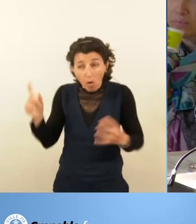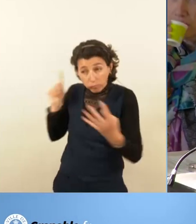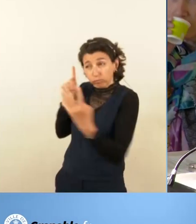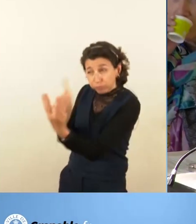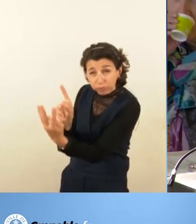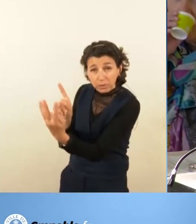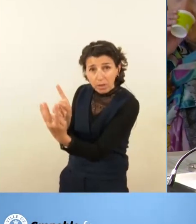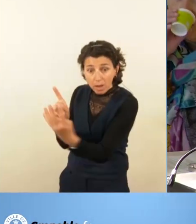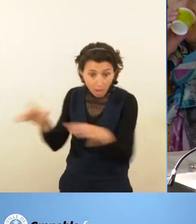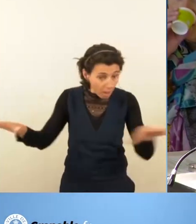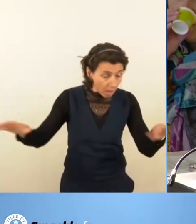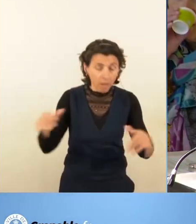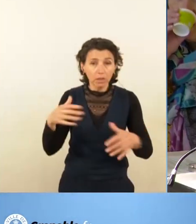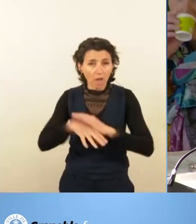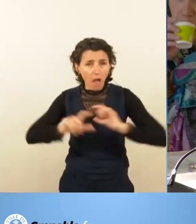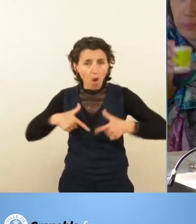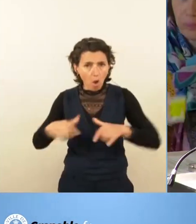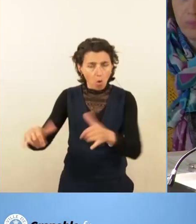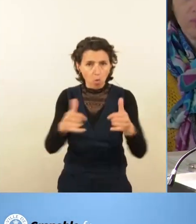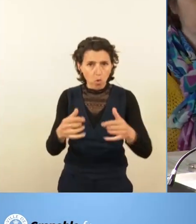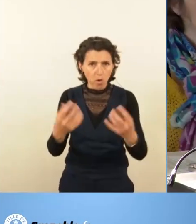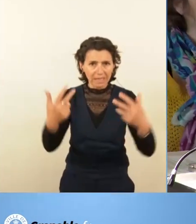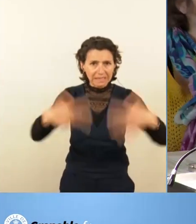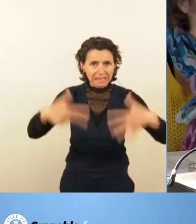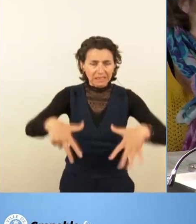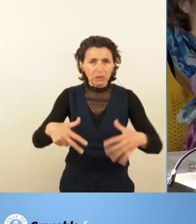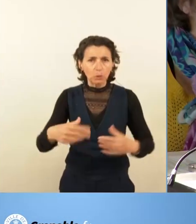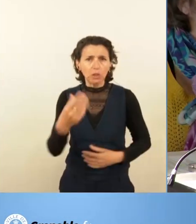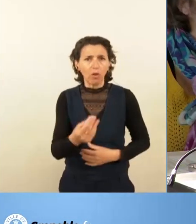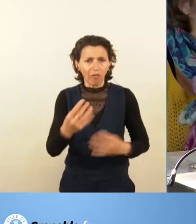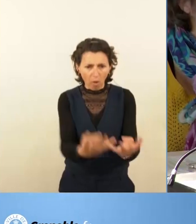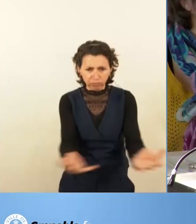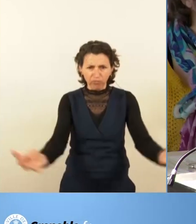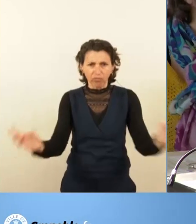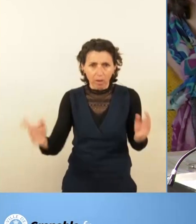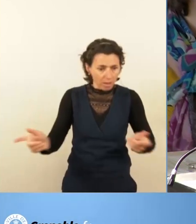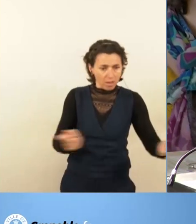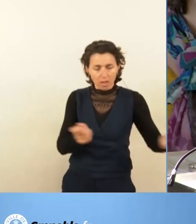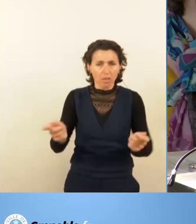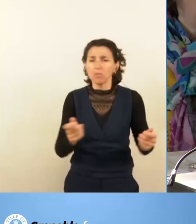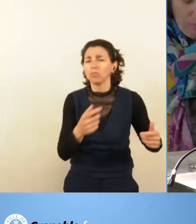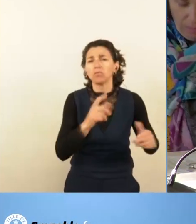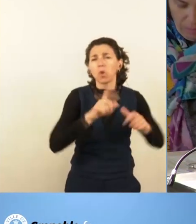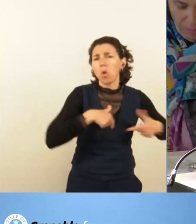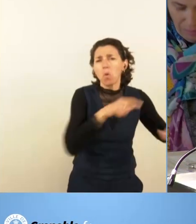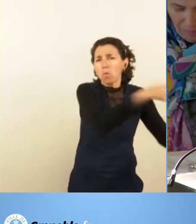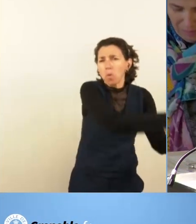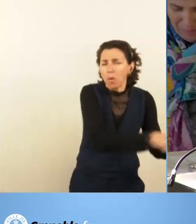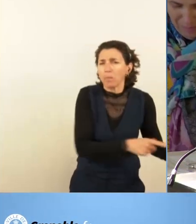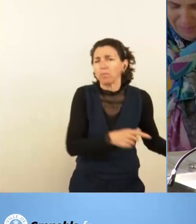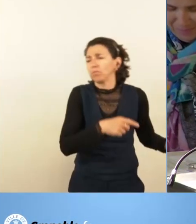18 enfants à l'école Jean Racine ou à l'école Anatole France au hasard